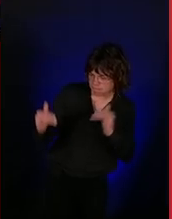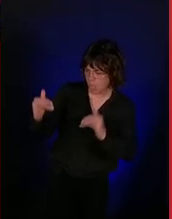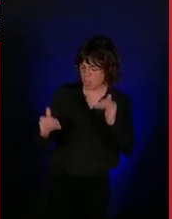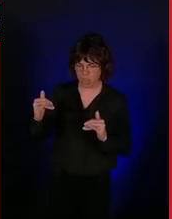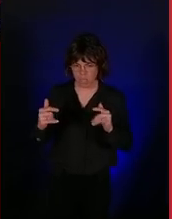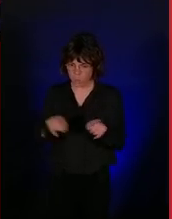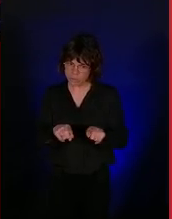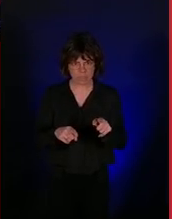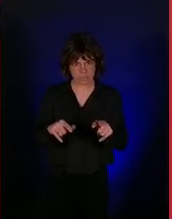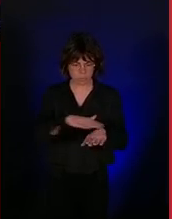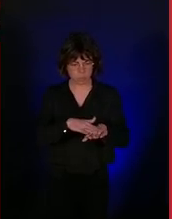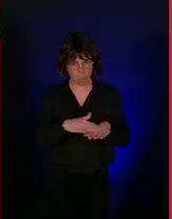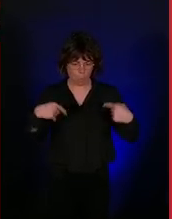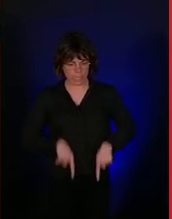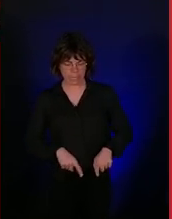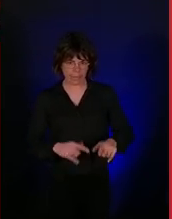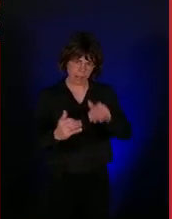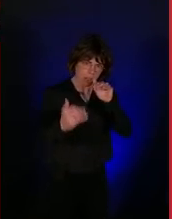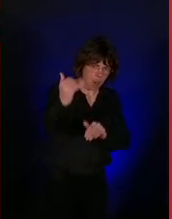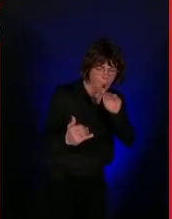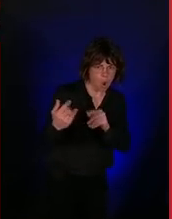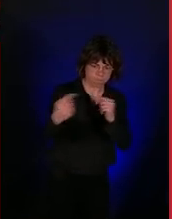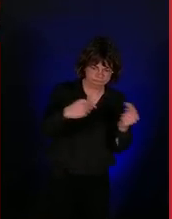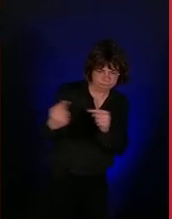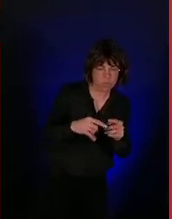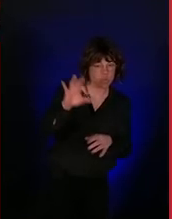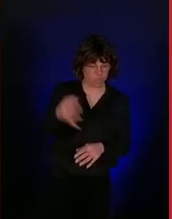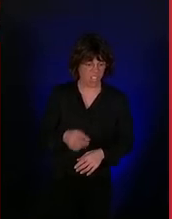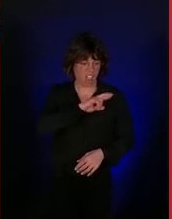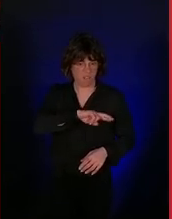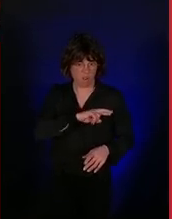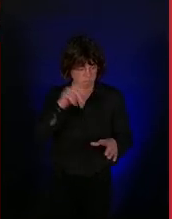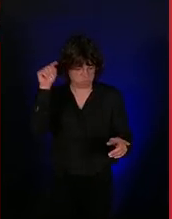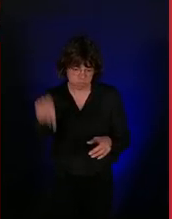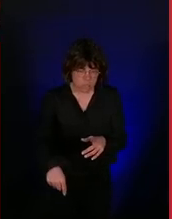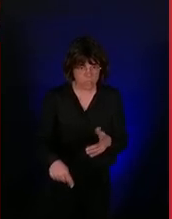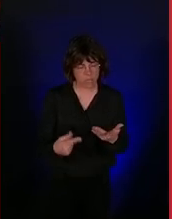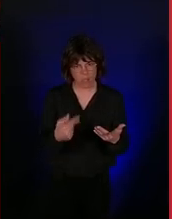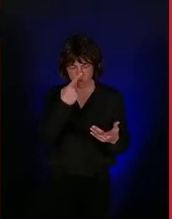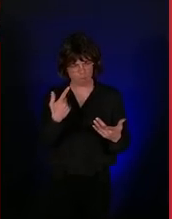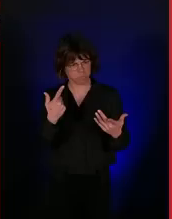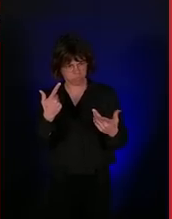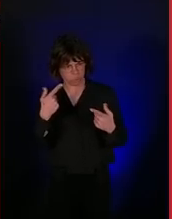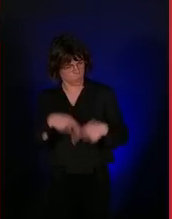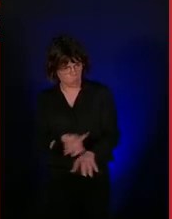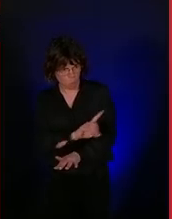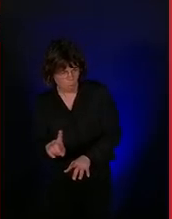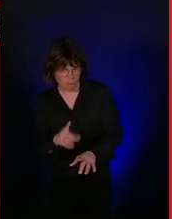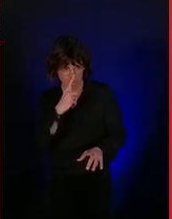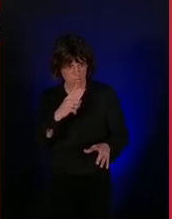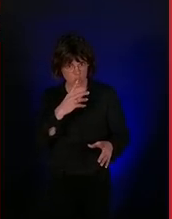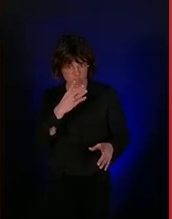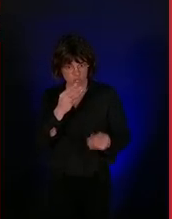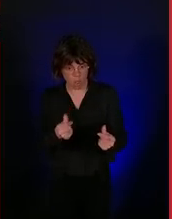du rapport aux politiques. Oui, cette réforme injuste et injustifiée ne tient plus qu'à un fil et nous sommes à deux doigts de la faire